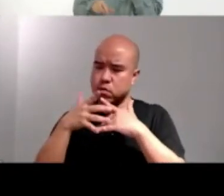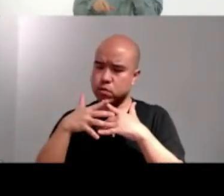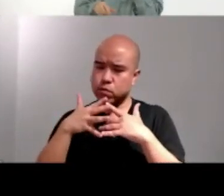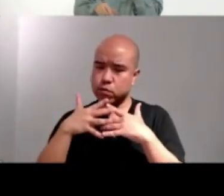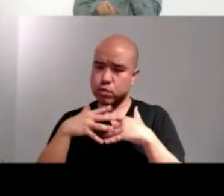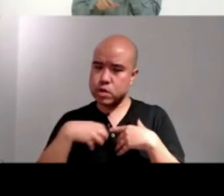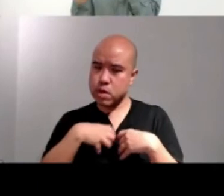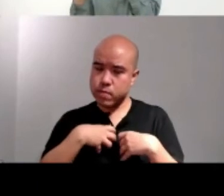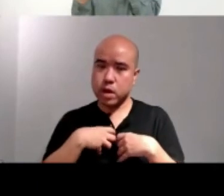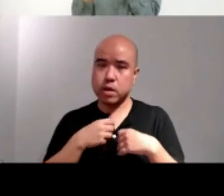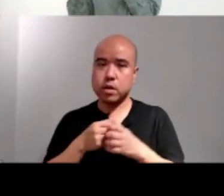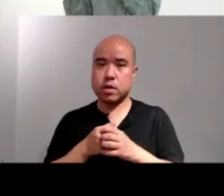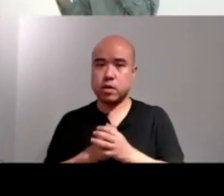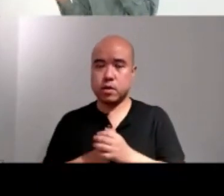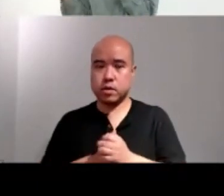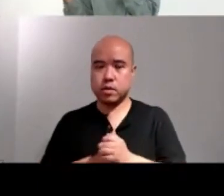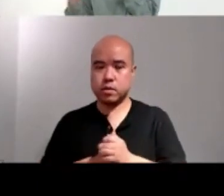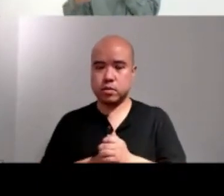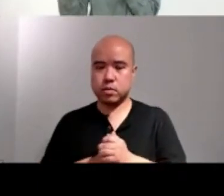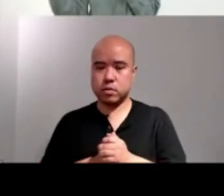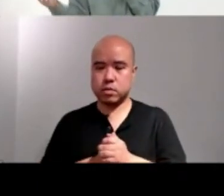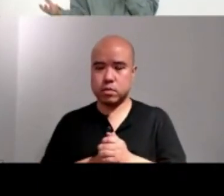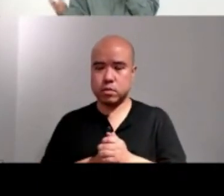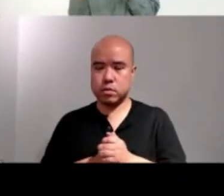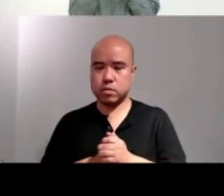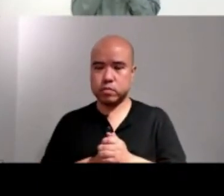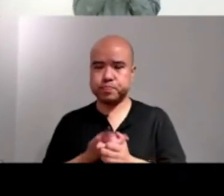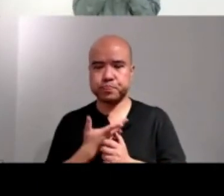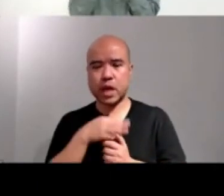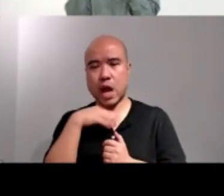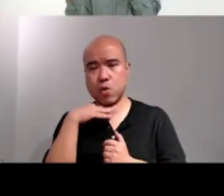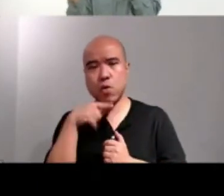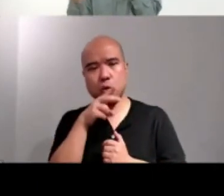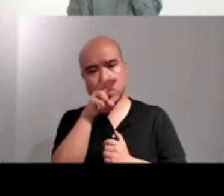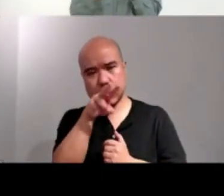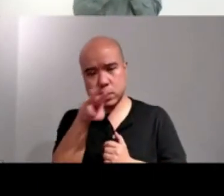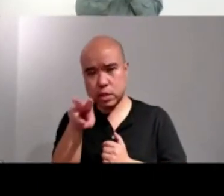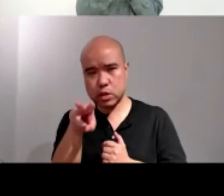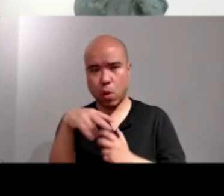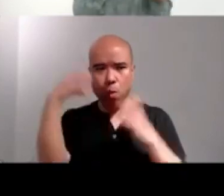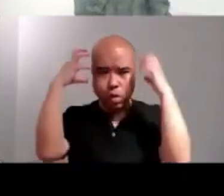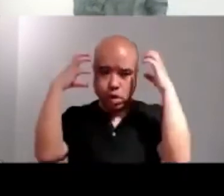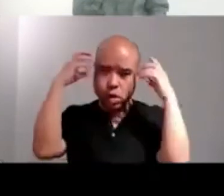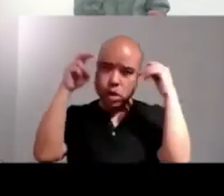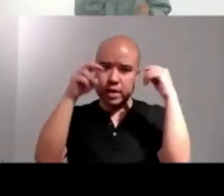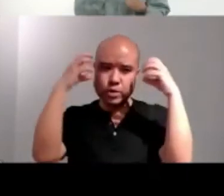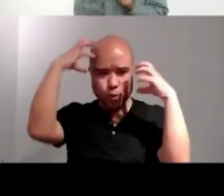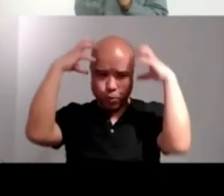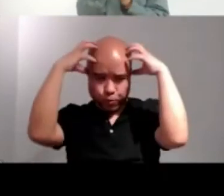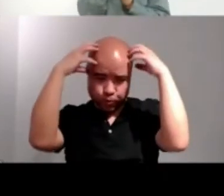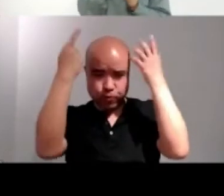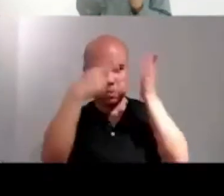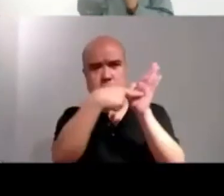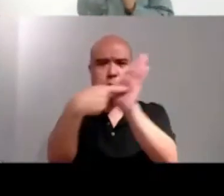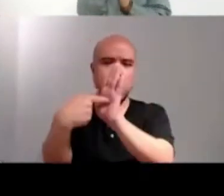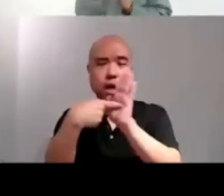這個行業呢一直都有的，即譬如大家看米奇老鼠啊，或者看 Hello Kitty，咁佢哋會印曬啲 product 出嚟嘅。咁我哋呢個